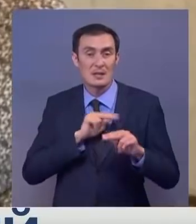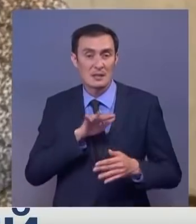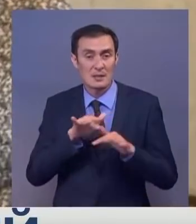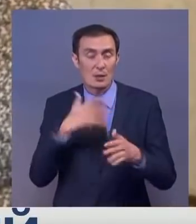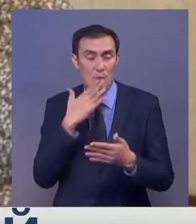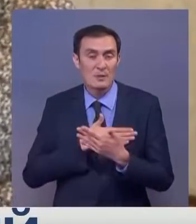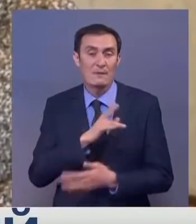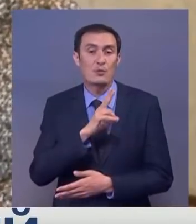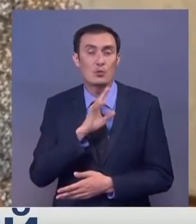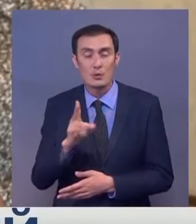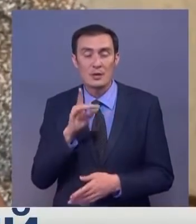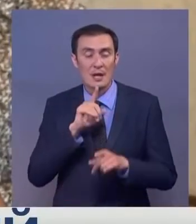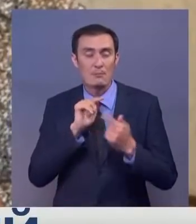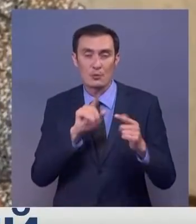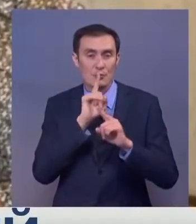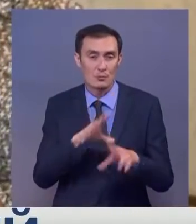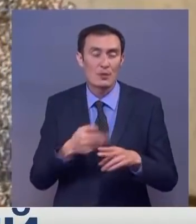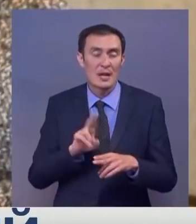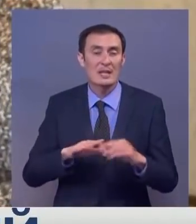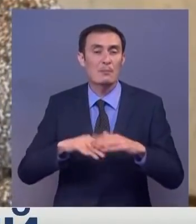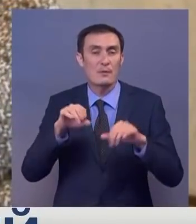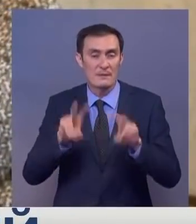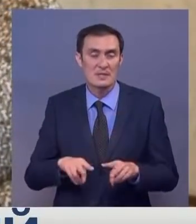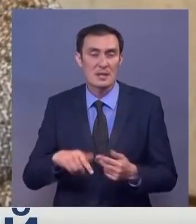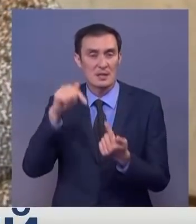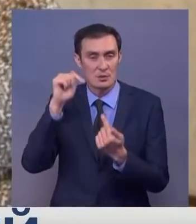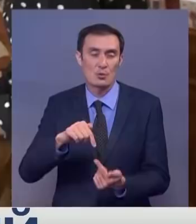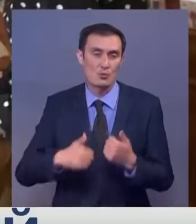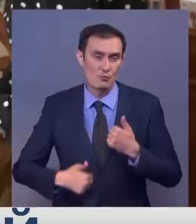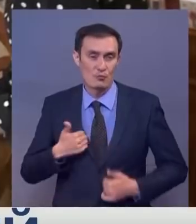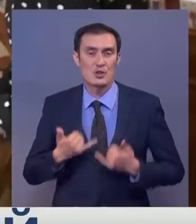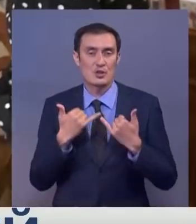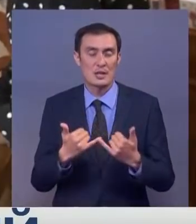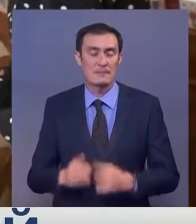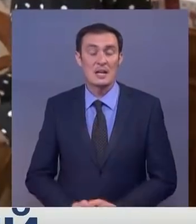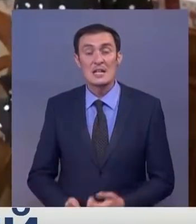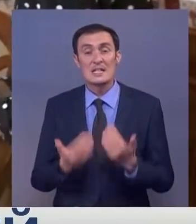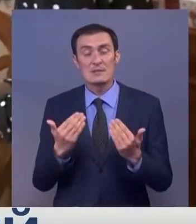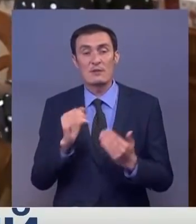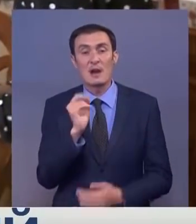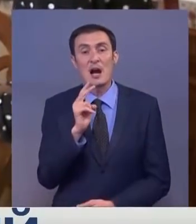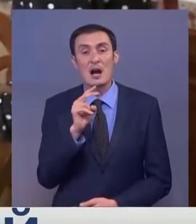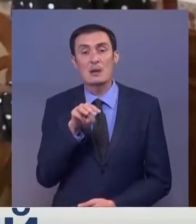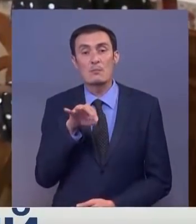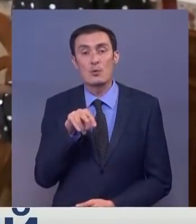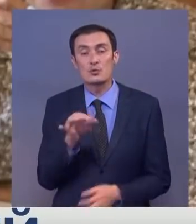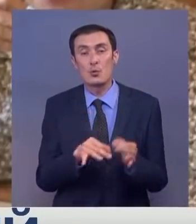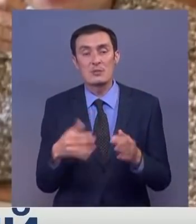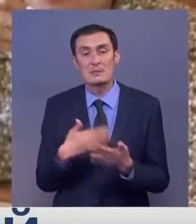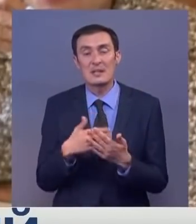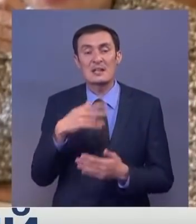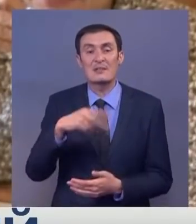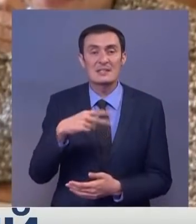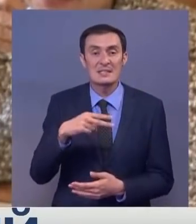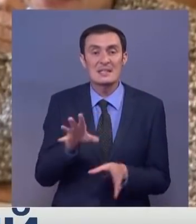полюбят внуки и внучки, я не буду против. Эта профессия достойна уважения. К слову, сегодня в Акмолинской области насчитывается порядка